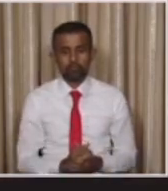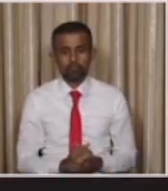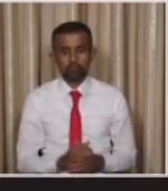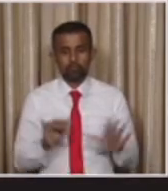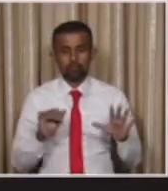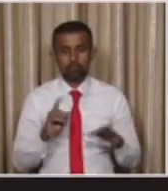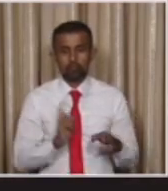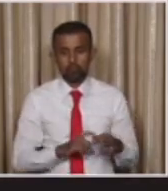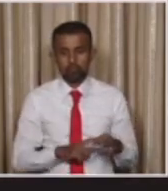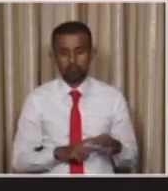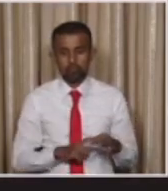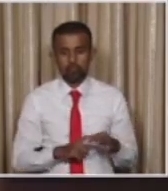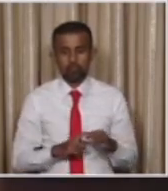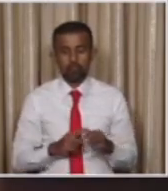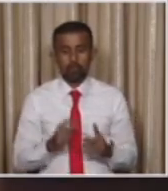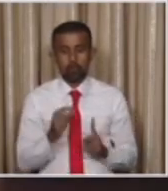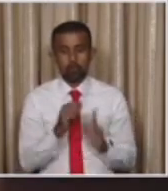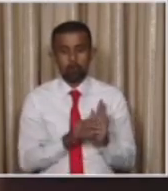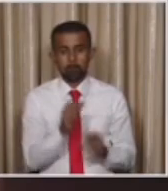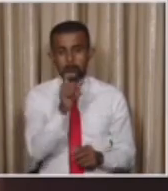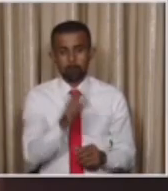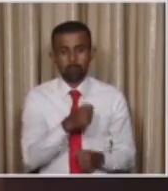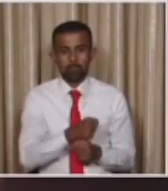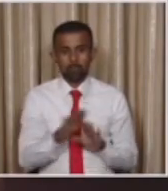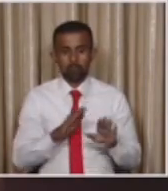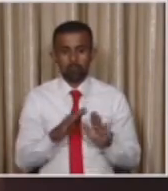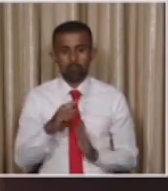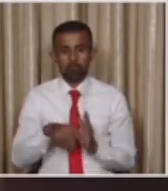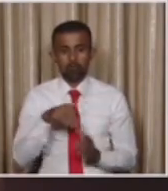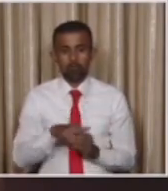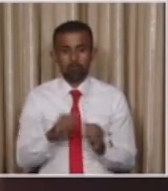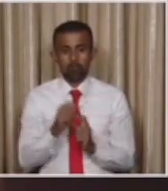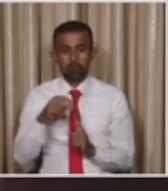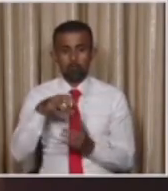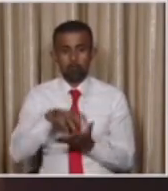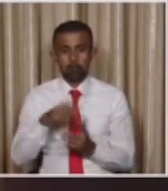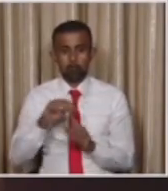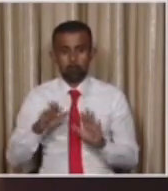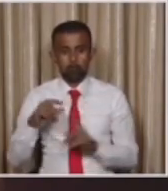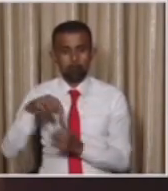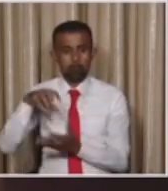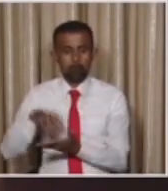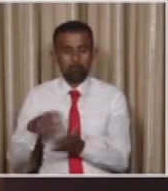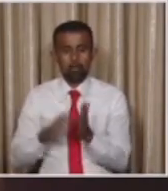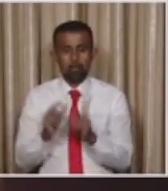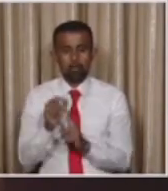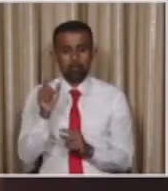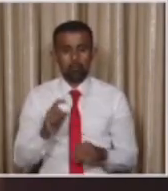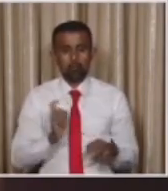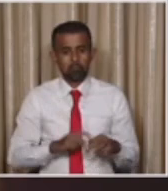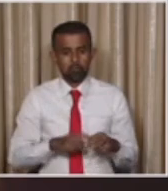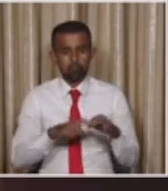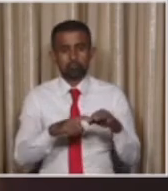හයවන ප්‍රශ්නේ, ගරු කථානායකතුමනි, අග්‍රාමාත්‍යතුමා සහ රාජ්‍ය පරිපාලන සදේශ කටයුතු පළාත් සභා හා පළාත් පාලන අමාත්‍යතුමාගෙන් මම ප්‍රශ්නය